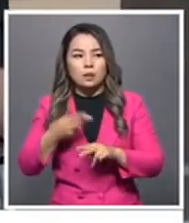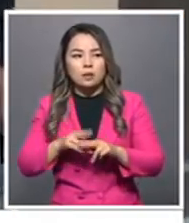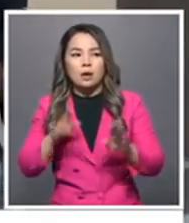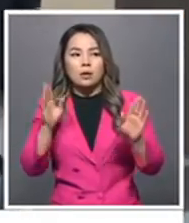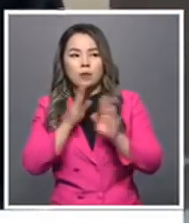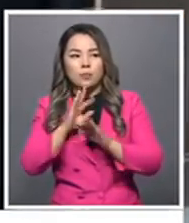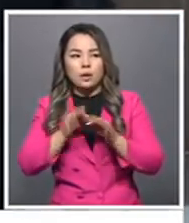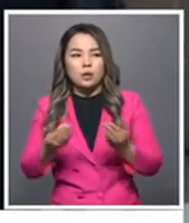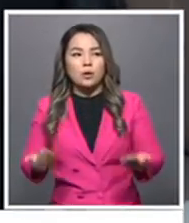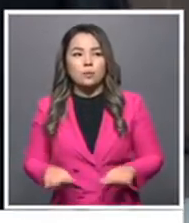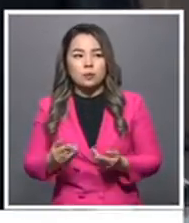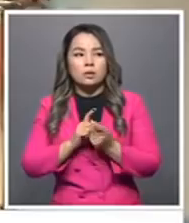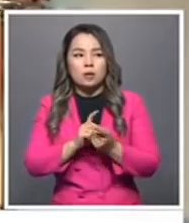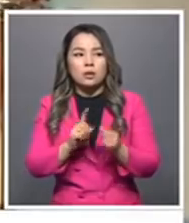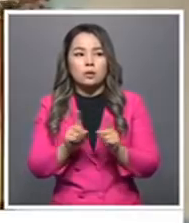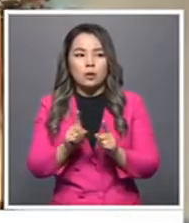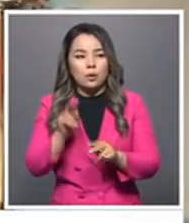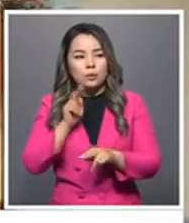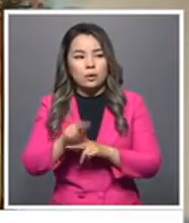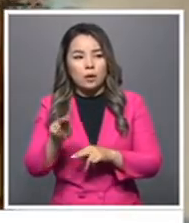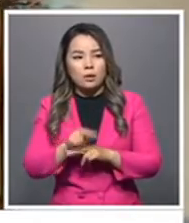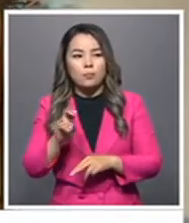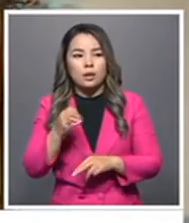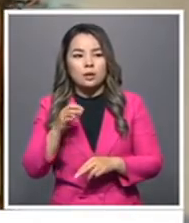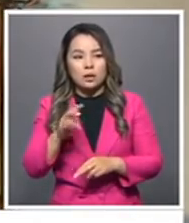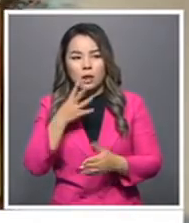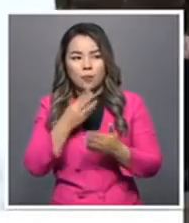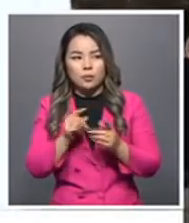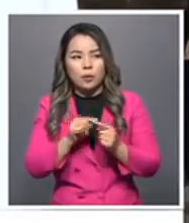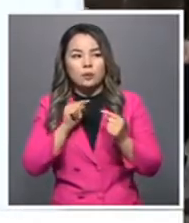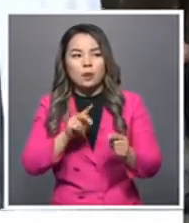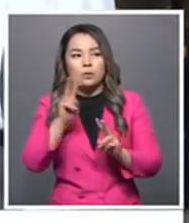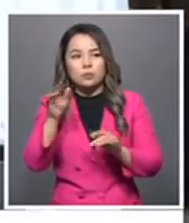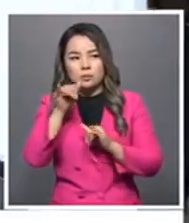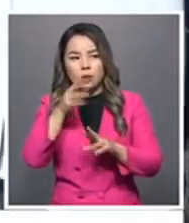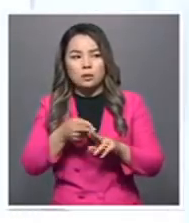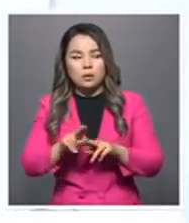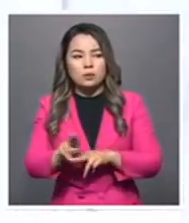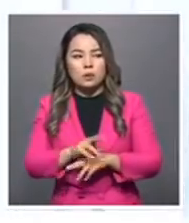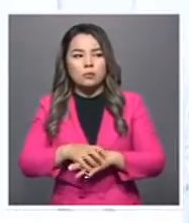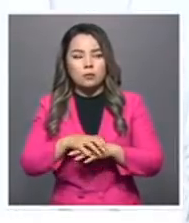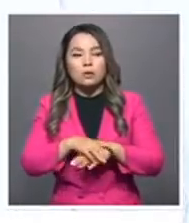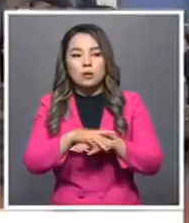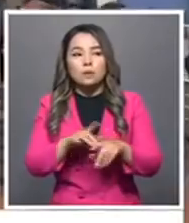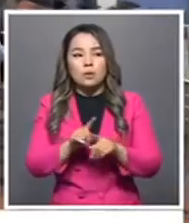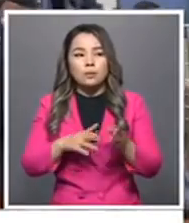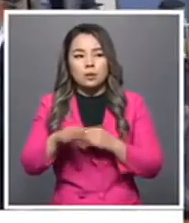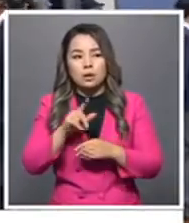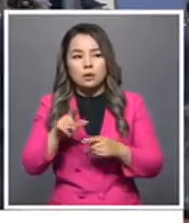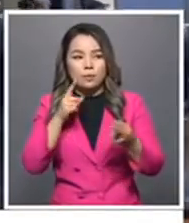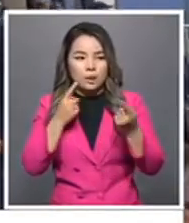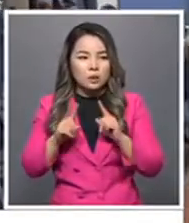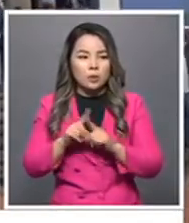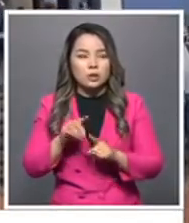Тағдырдың сынағымен күресуге қарекет етуді үйреткен Бейсеннің өз дертіне қарсы тұра алмағаны өкініштақ деп көзден жас алған